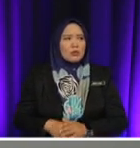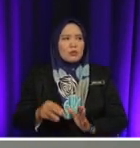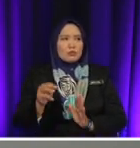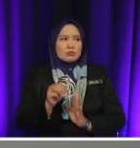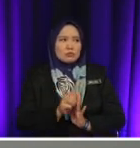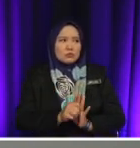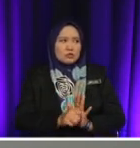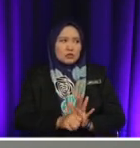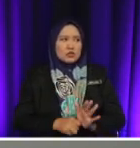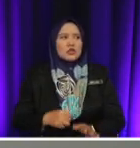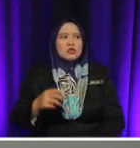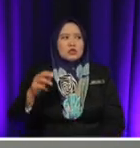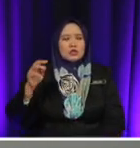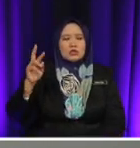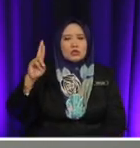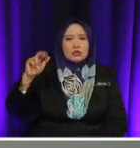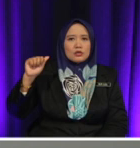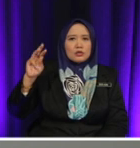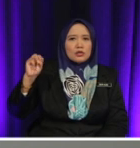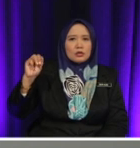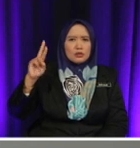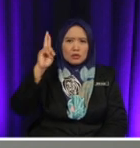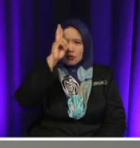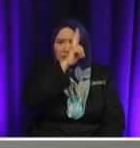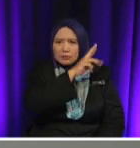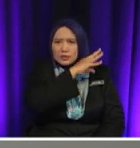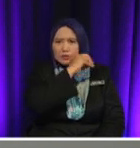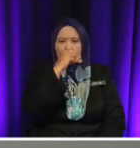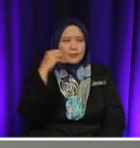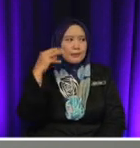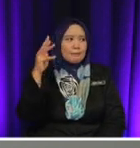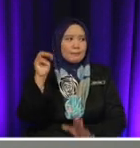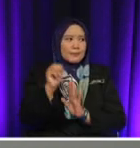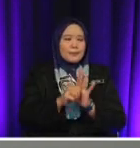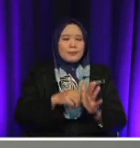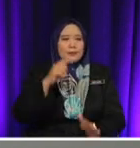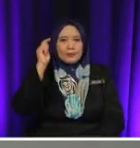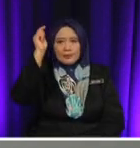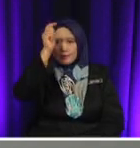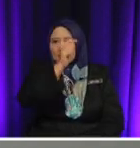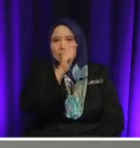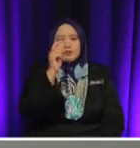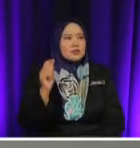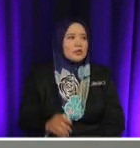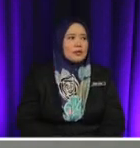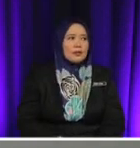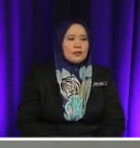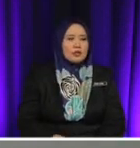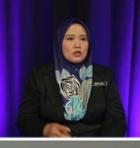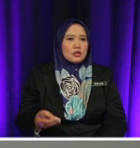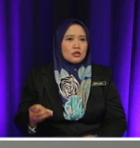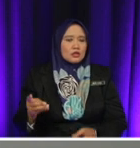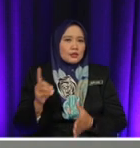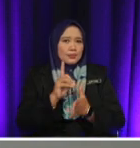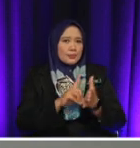apakah yang berlaku pada minit yang terakhir biasa ramal ini adalah berkaitan dengan ramalan